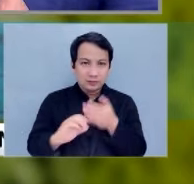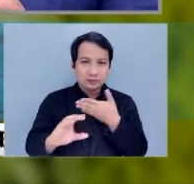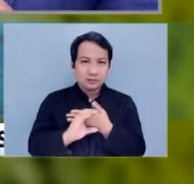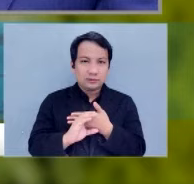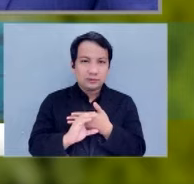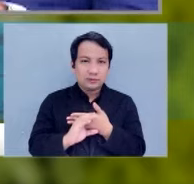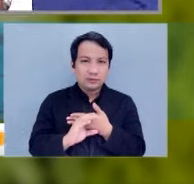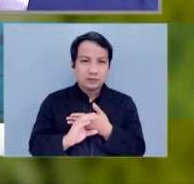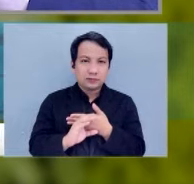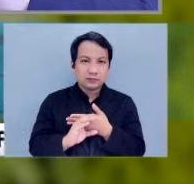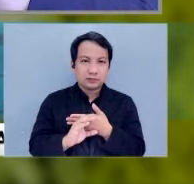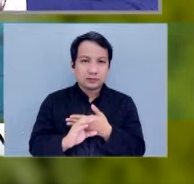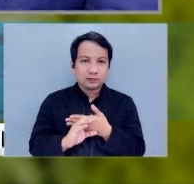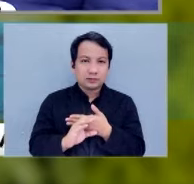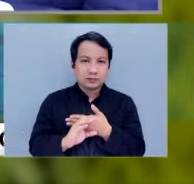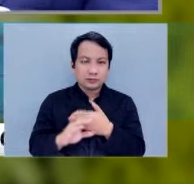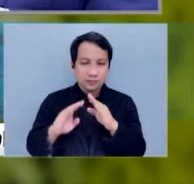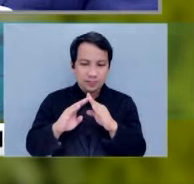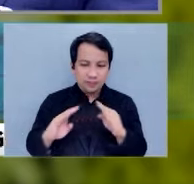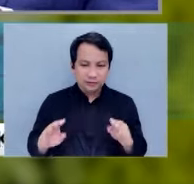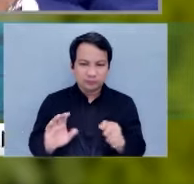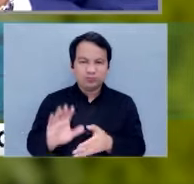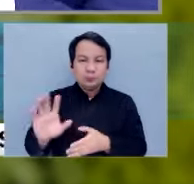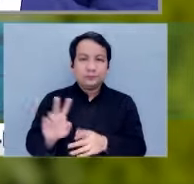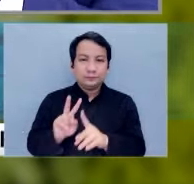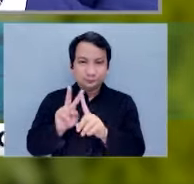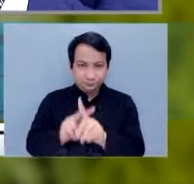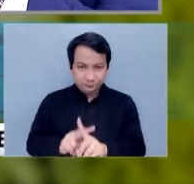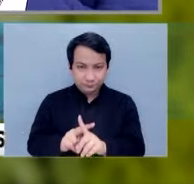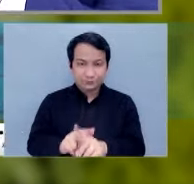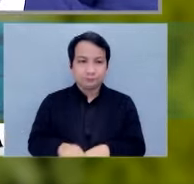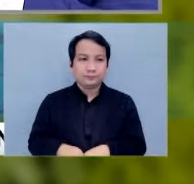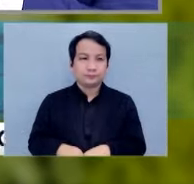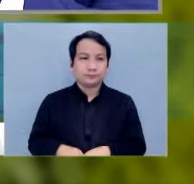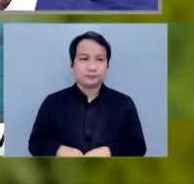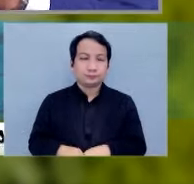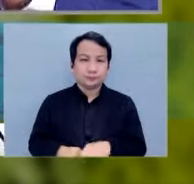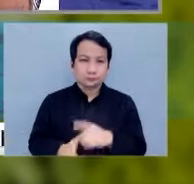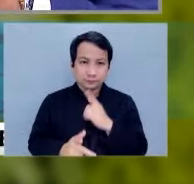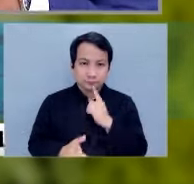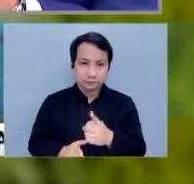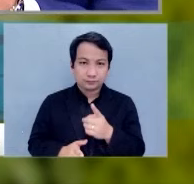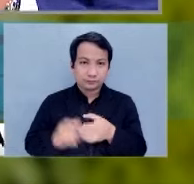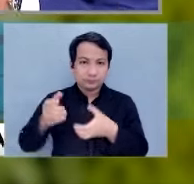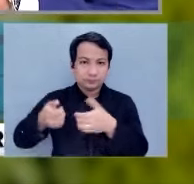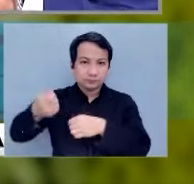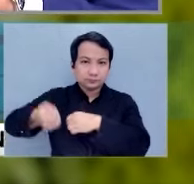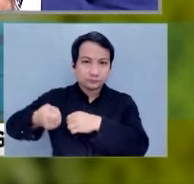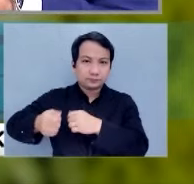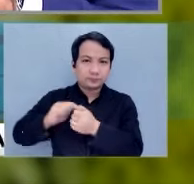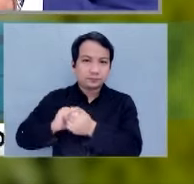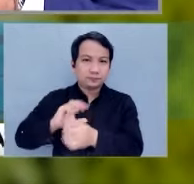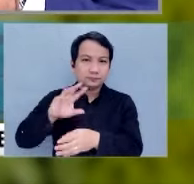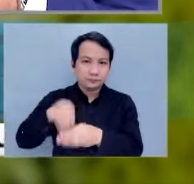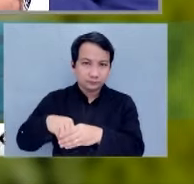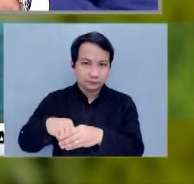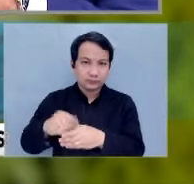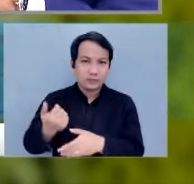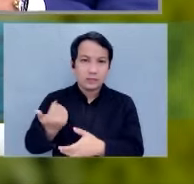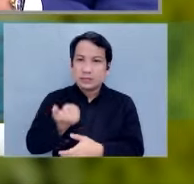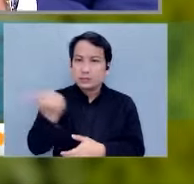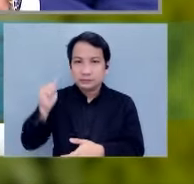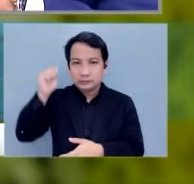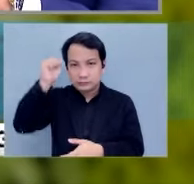etc. So, pag nag-apply siya ng guardianship, kailangan niyang kumbinsihin yung korte na meron siya makakasama pang ibang adult. Ayun.